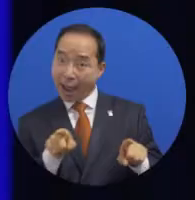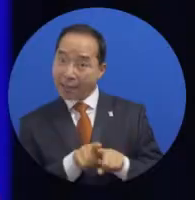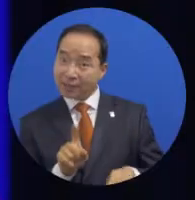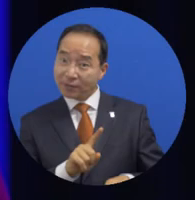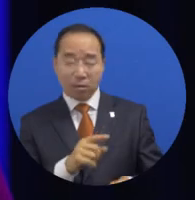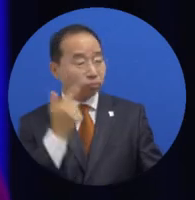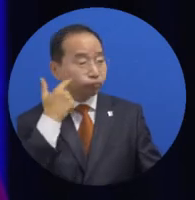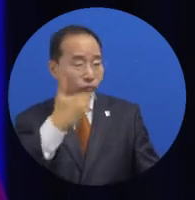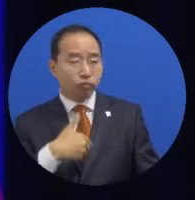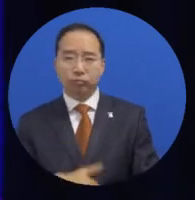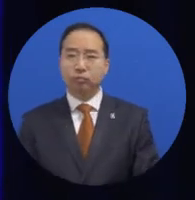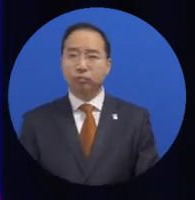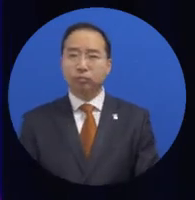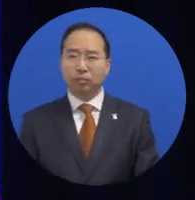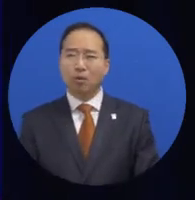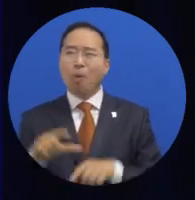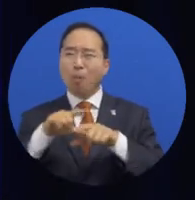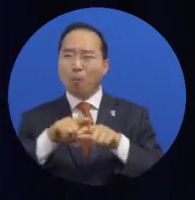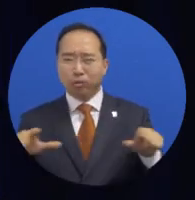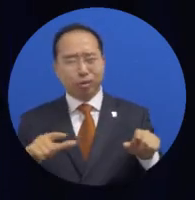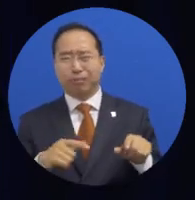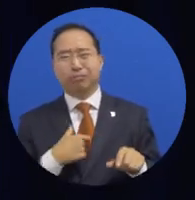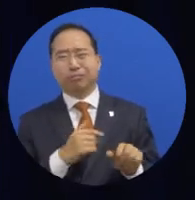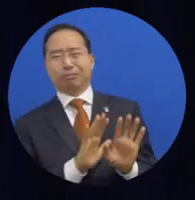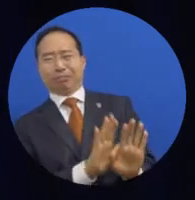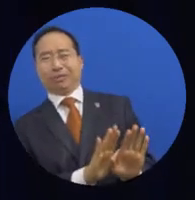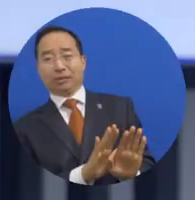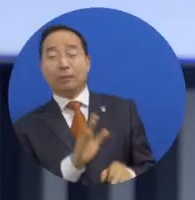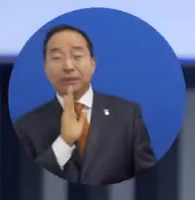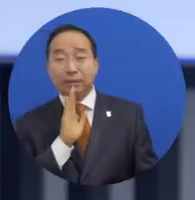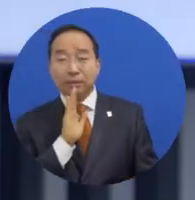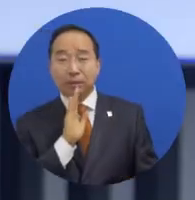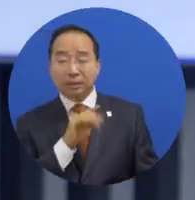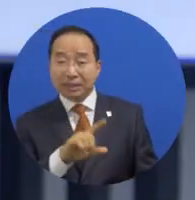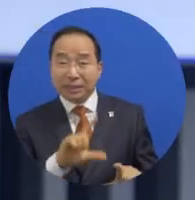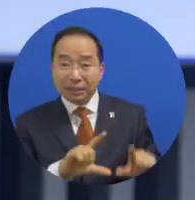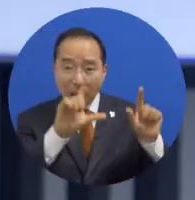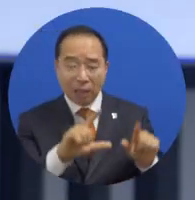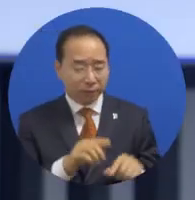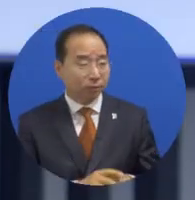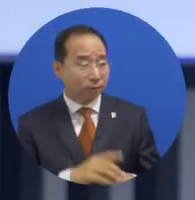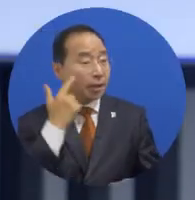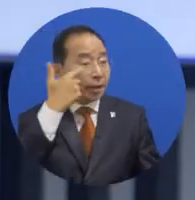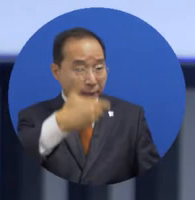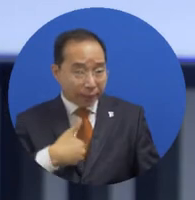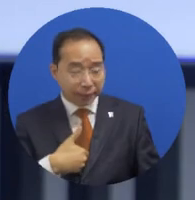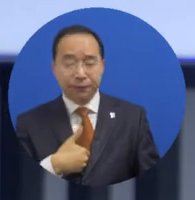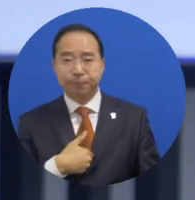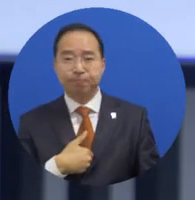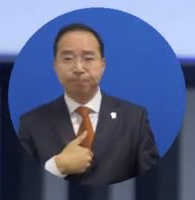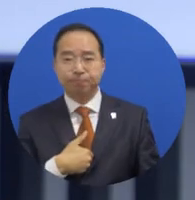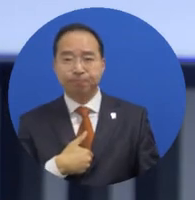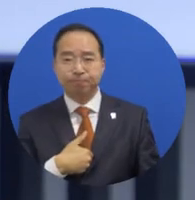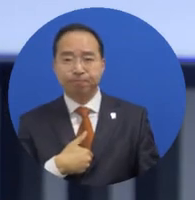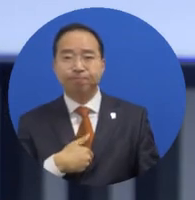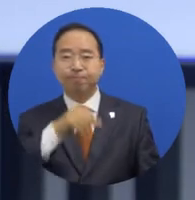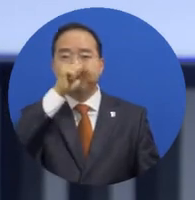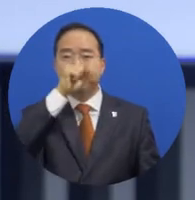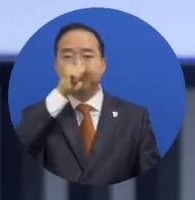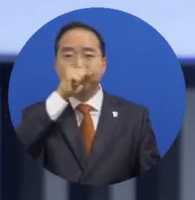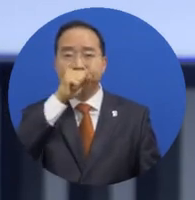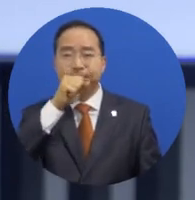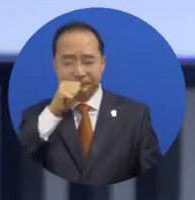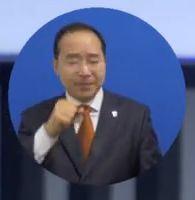물었는데 평소 같으면 제가 아마 안 간다고 그랬을 거예요. 아, 난 잠이나 자고 싶어. 그런데 그날은 무슨 바람이 불었는지 제가 그 바구니